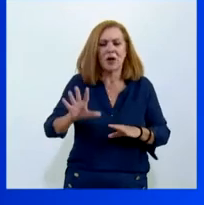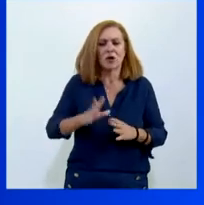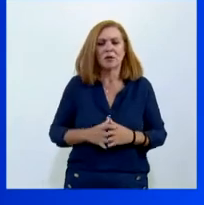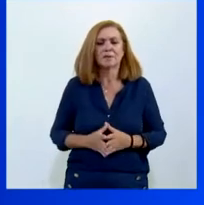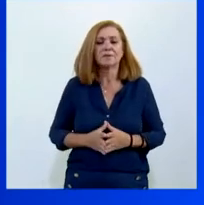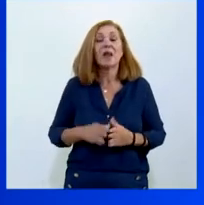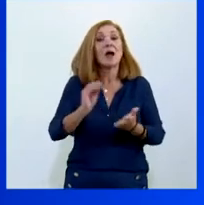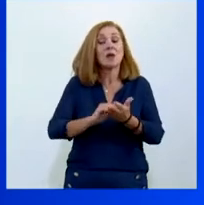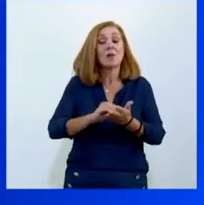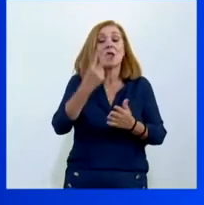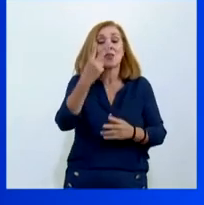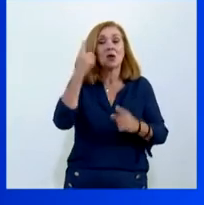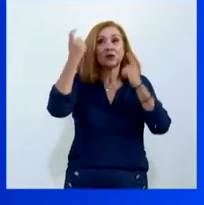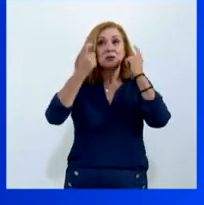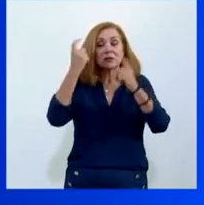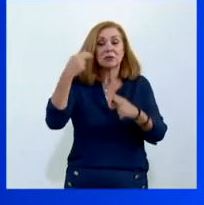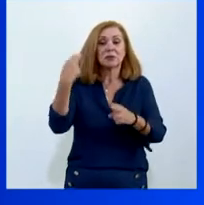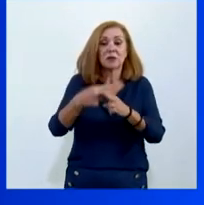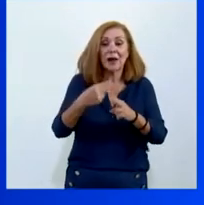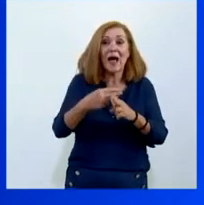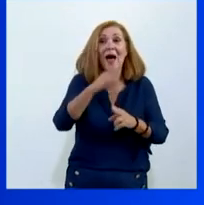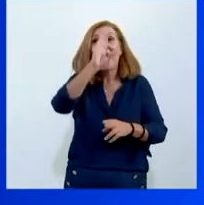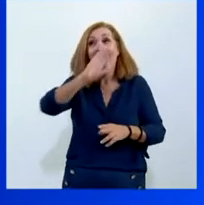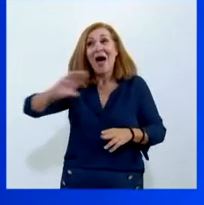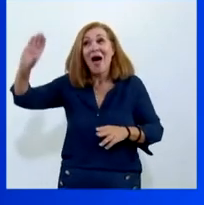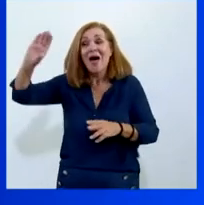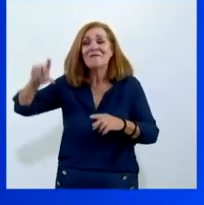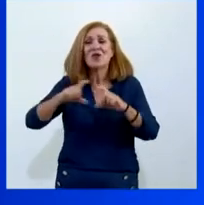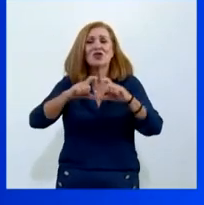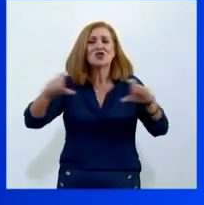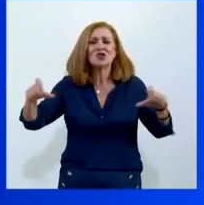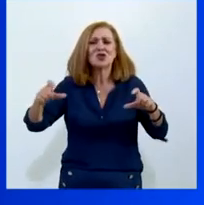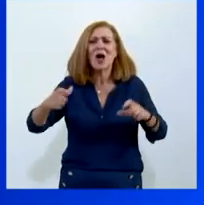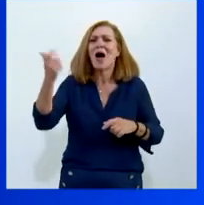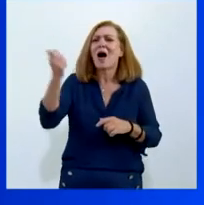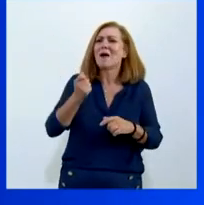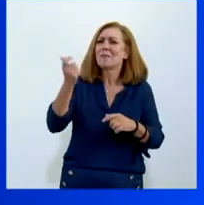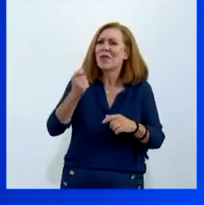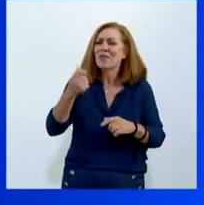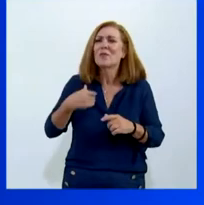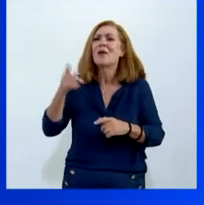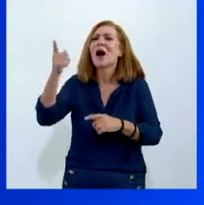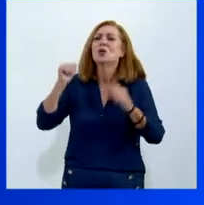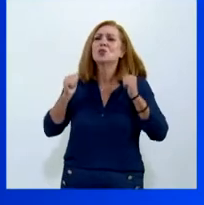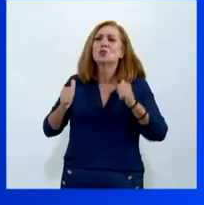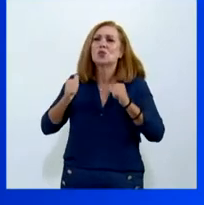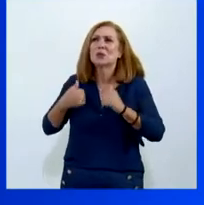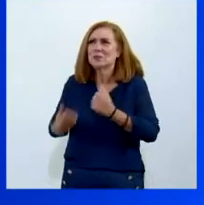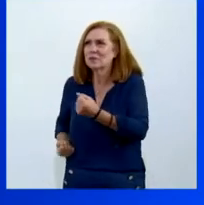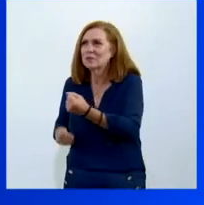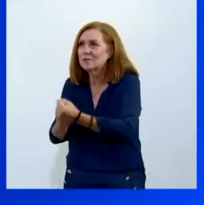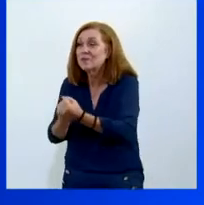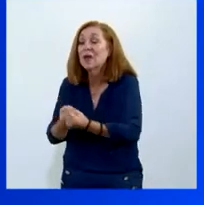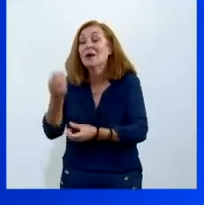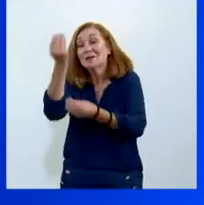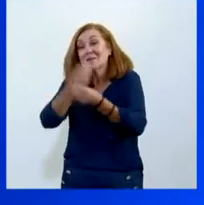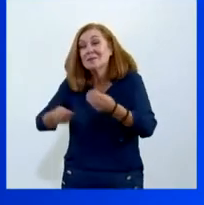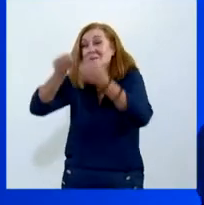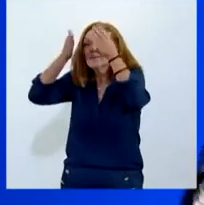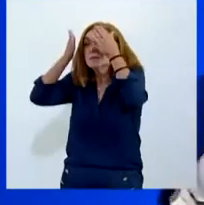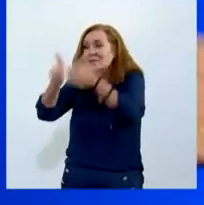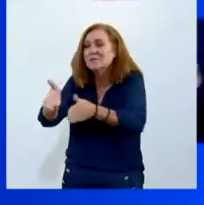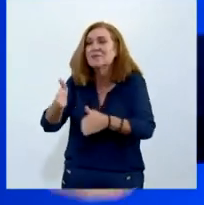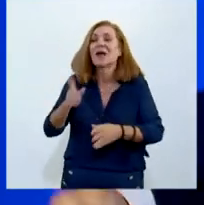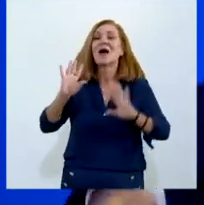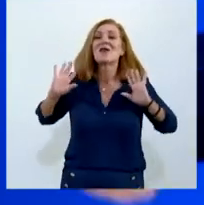Δύο σκέψεις ακόμα σημαντικές. Ευρωσπάς, για να στηρίξουμε τον τουρισμό της περιοχής, με ιδιαίτερη έμφαση στη Δαδιά όμως. Πιο